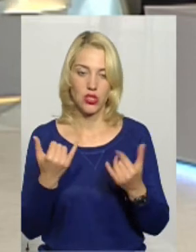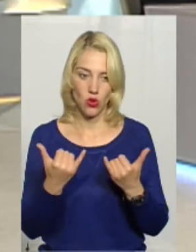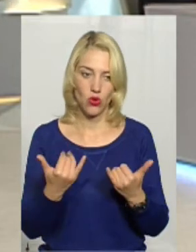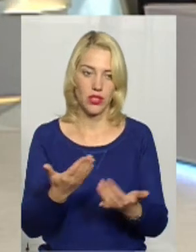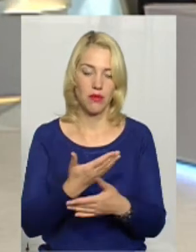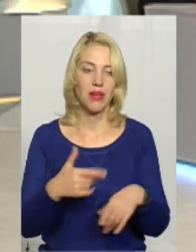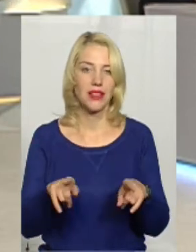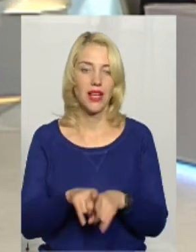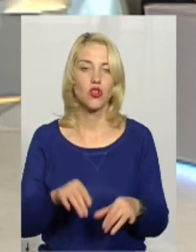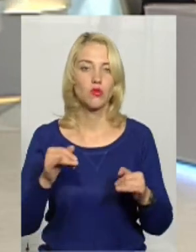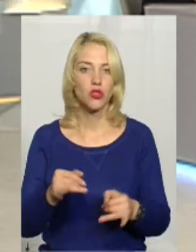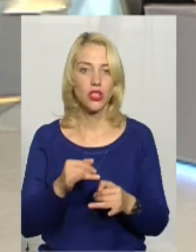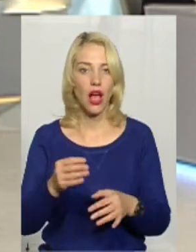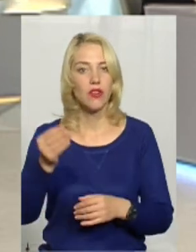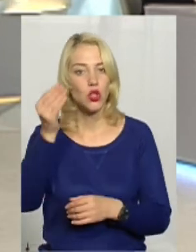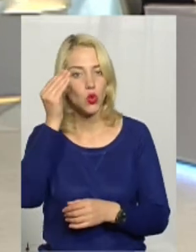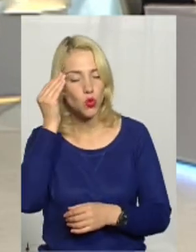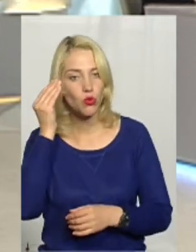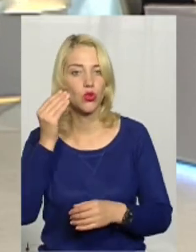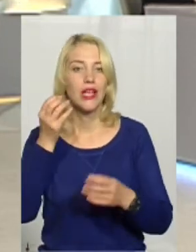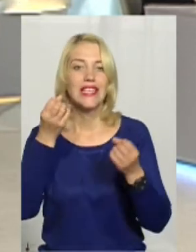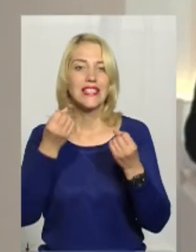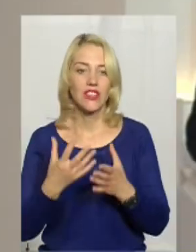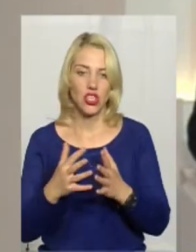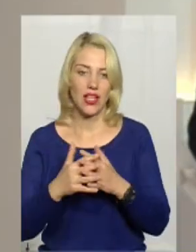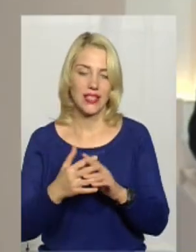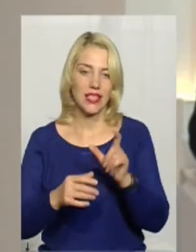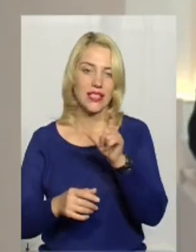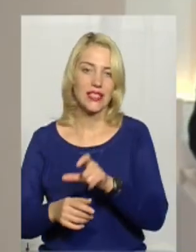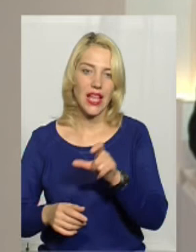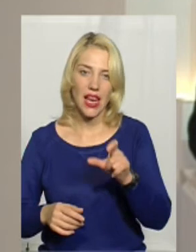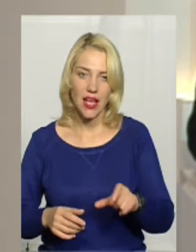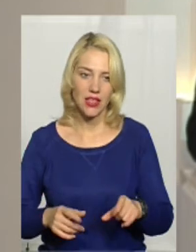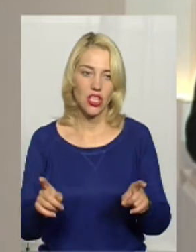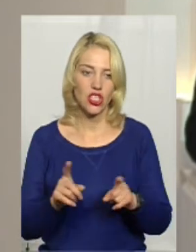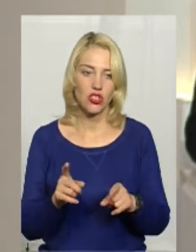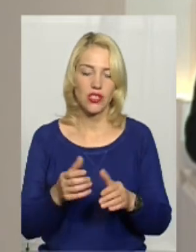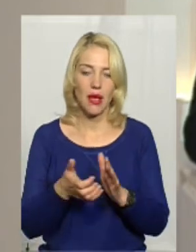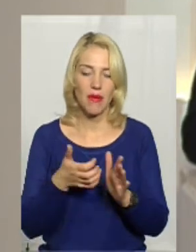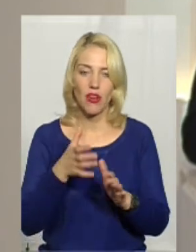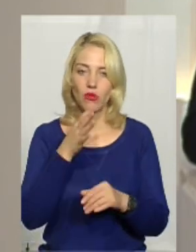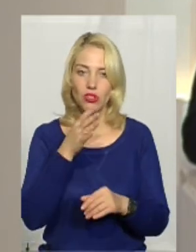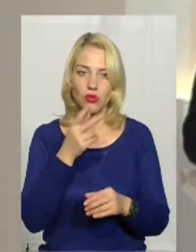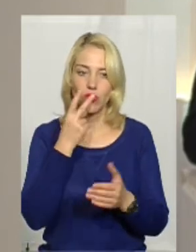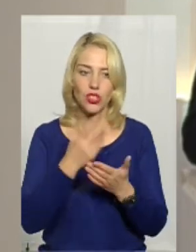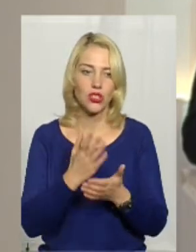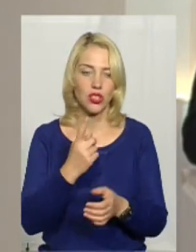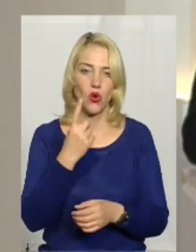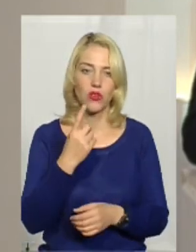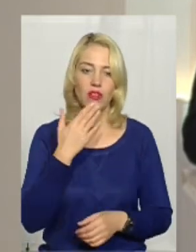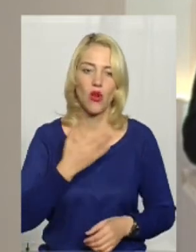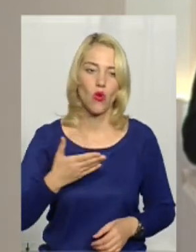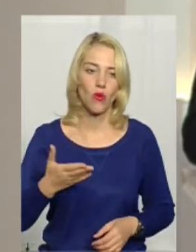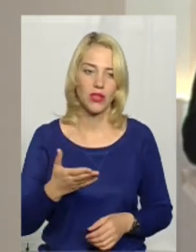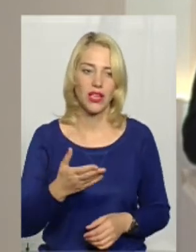також поцікавились думкою звичайних селян щодо продажу землі. За браком часу покажемо тільки один